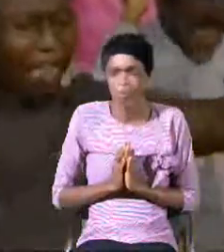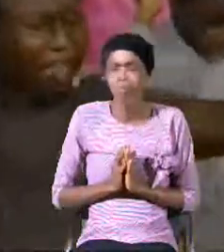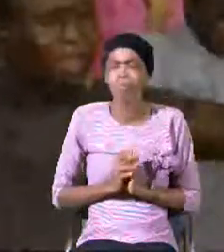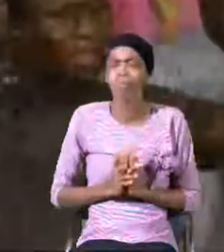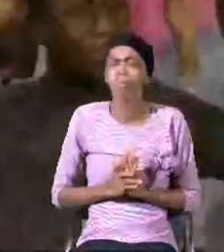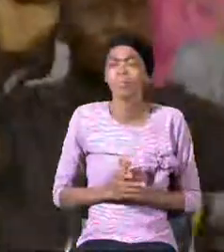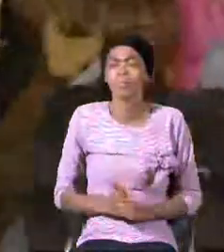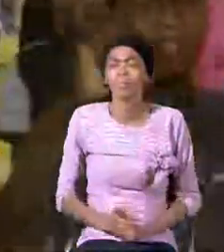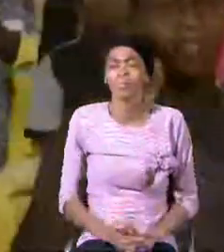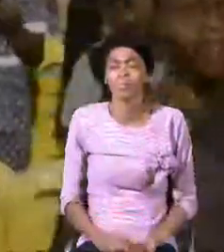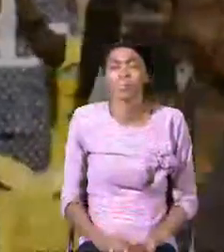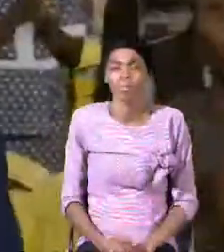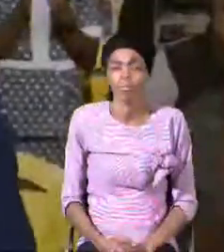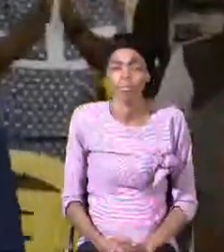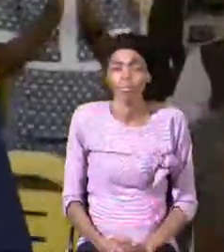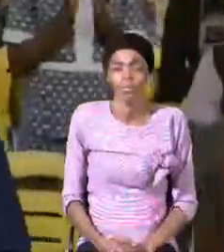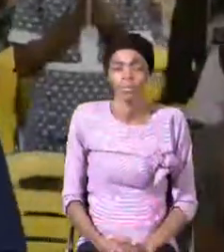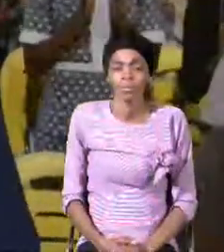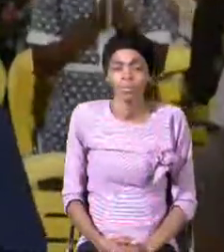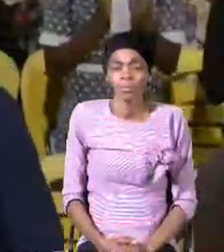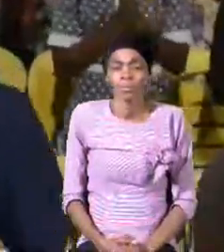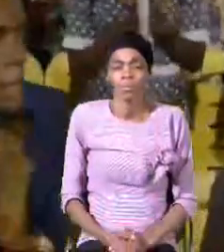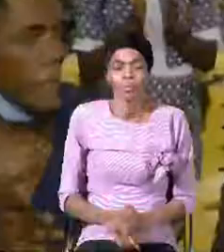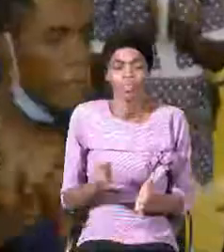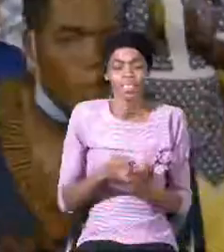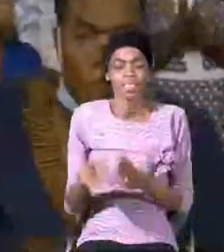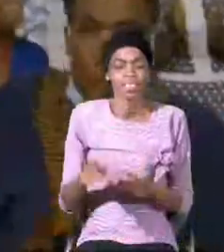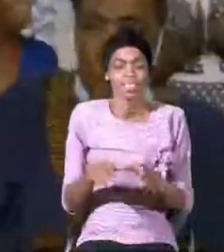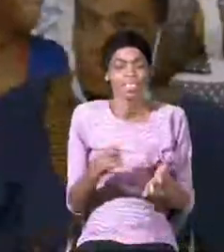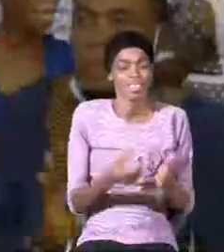C'est fait, c'est fait.